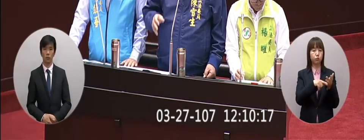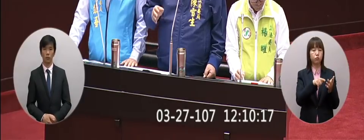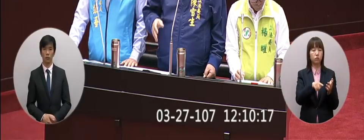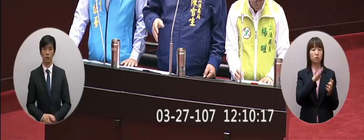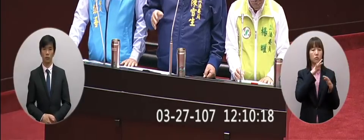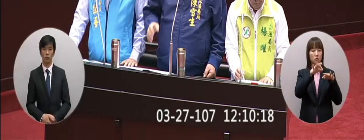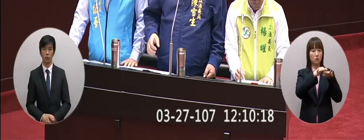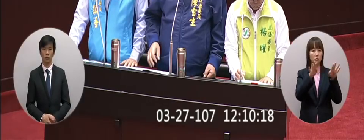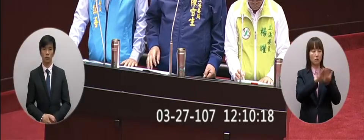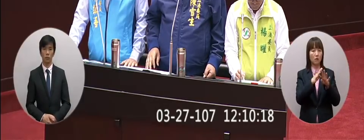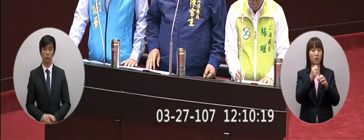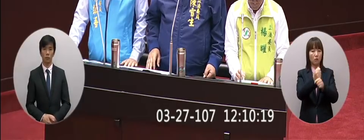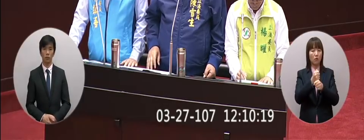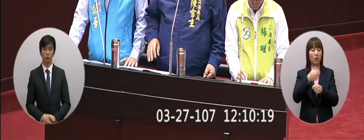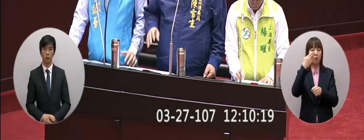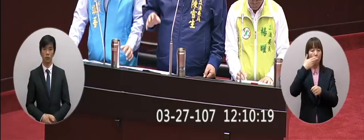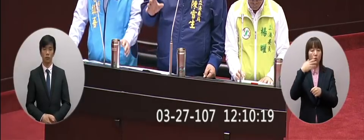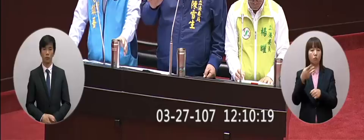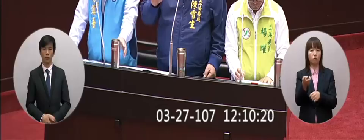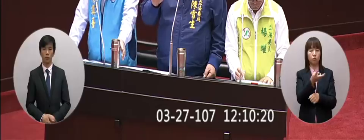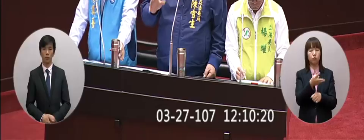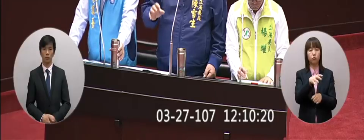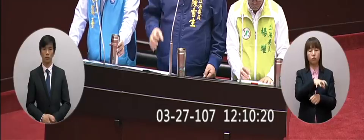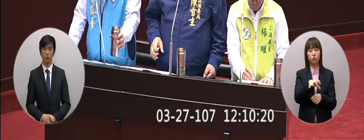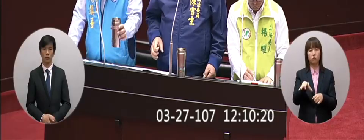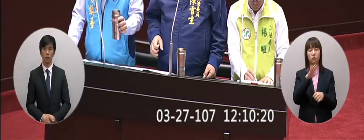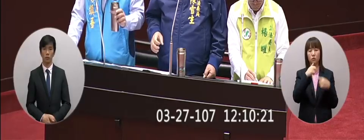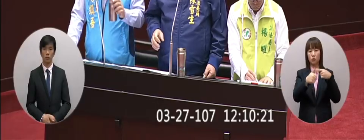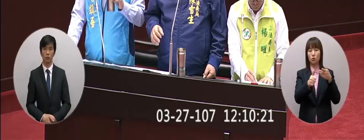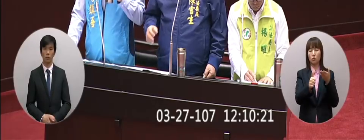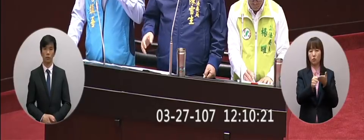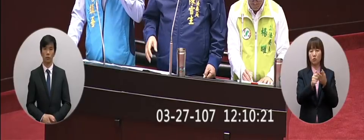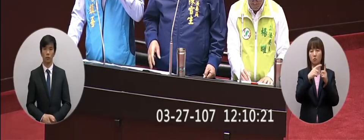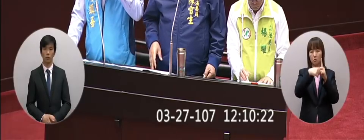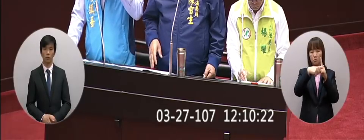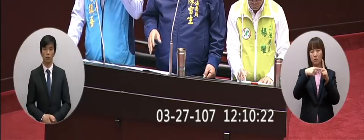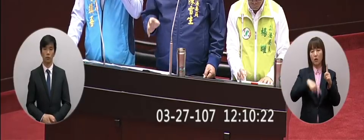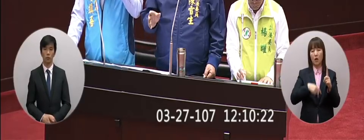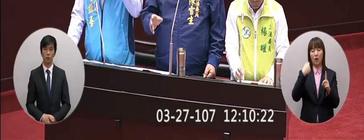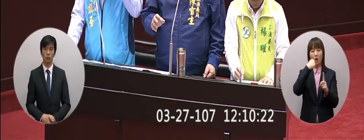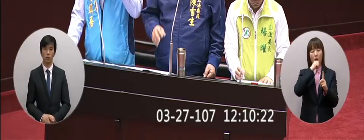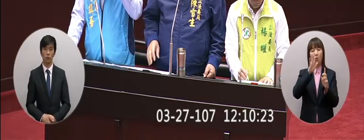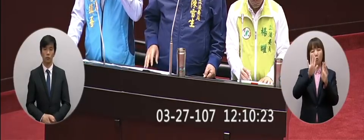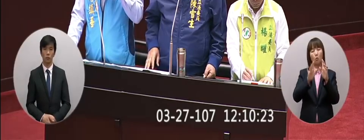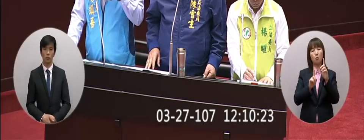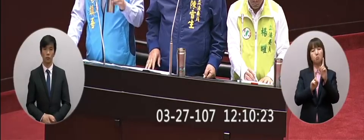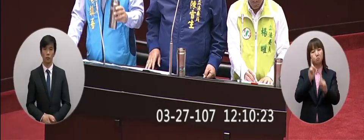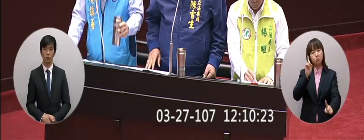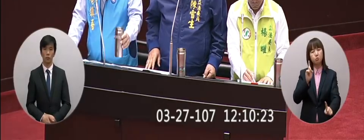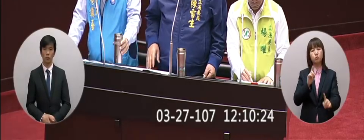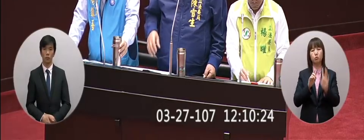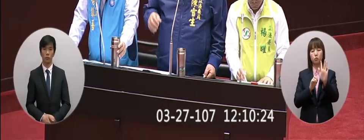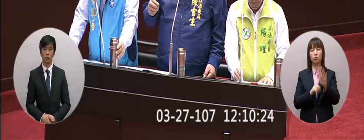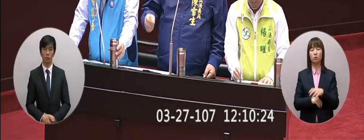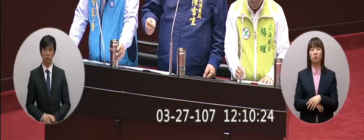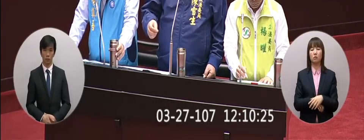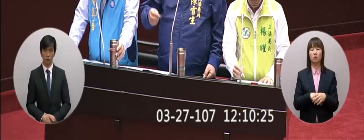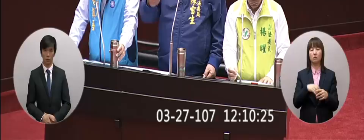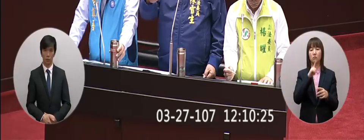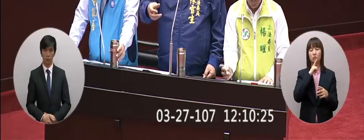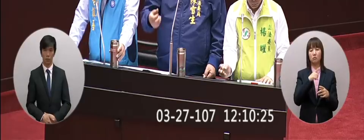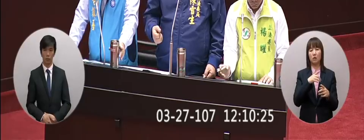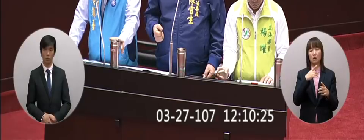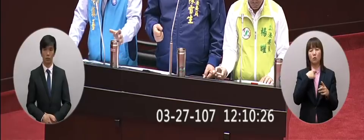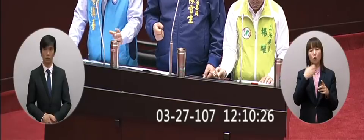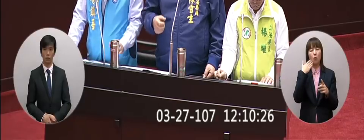因为金门、马祖、澎湖啊，它的教育啊，比起台湾来落后很远了哈。我们以前念书